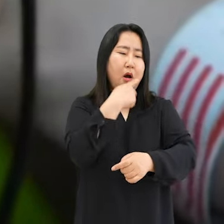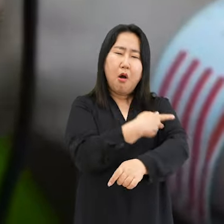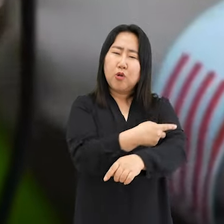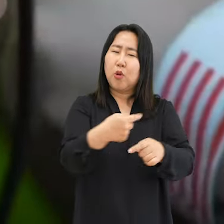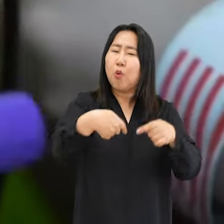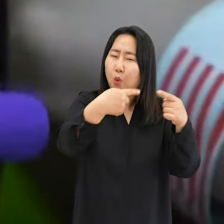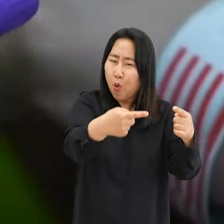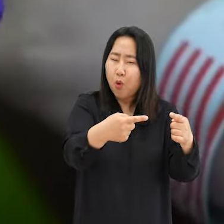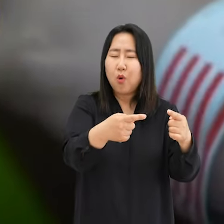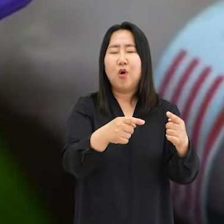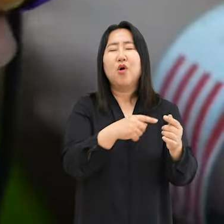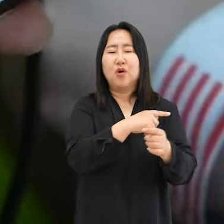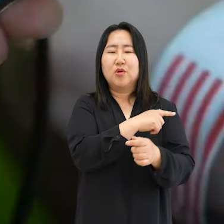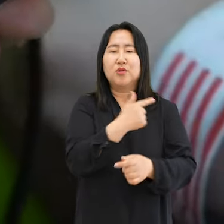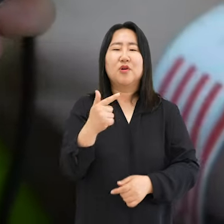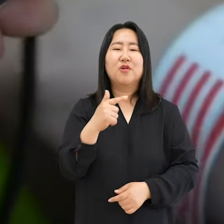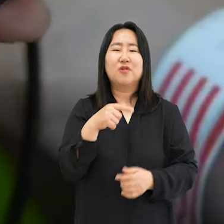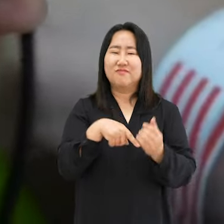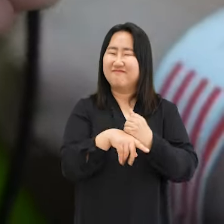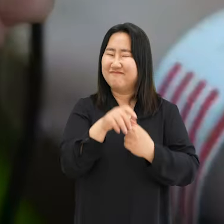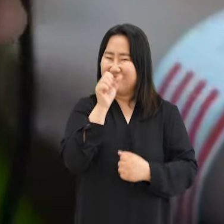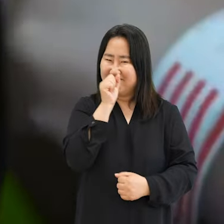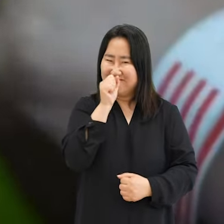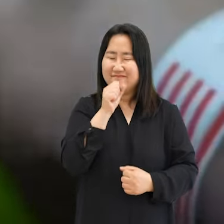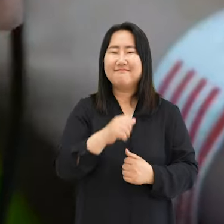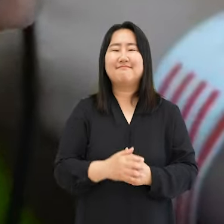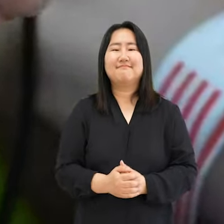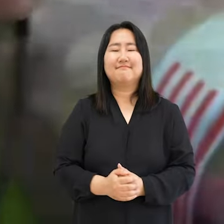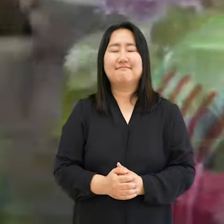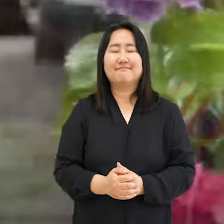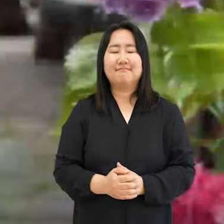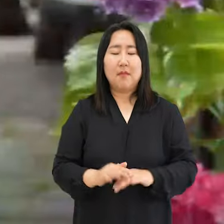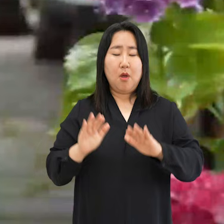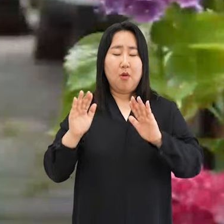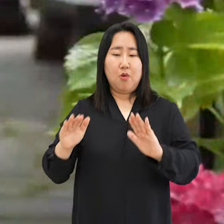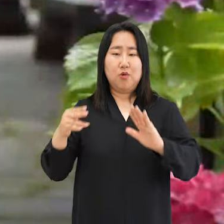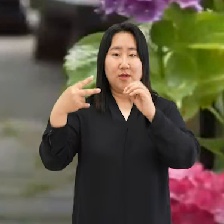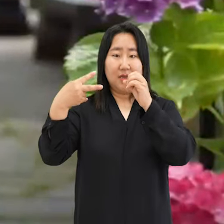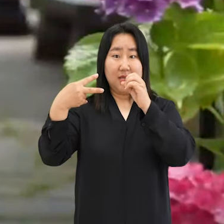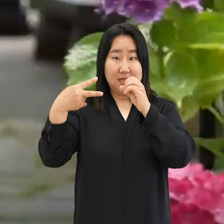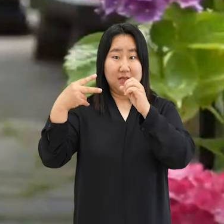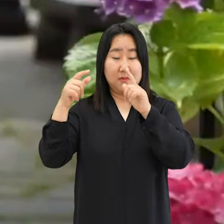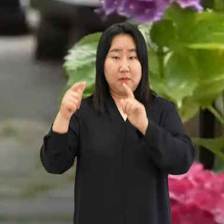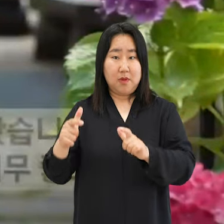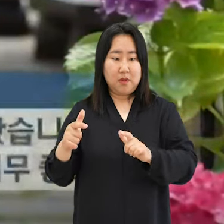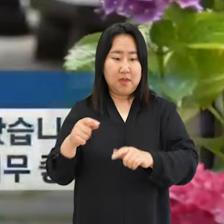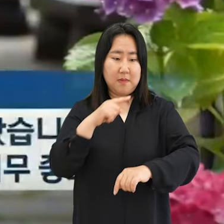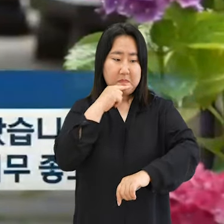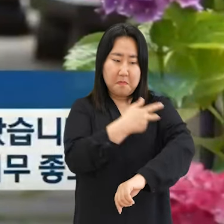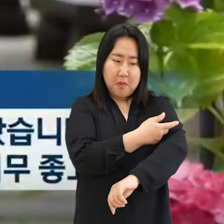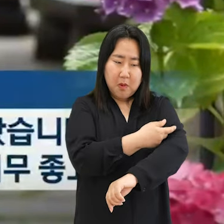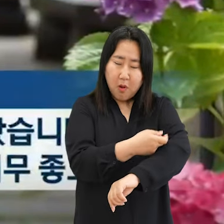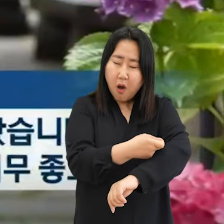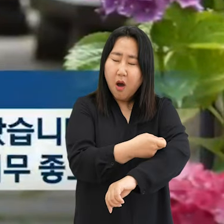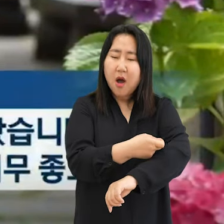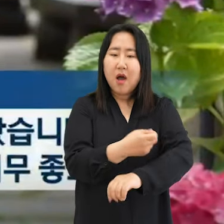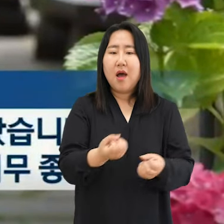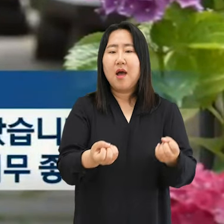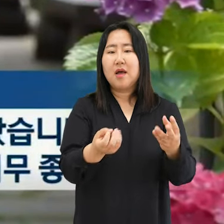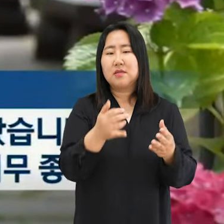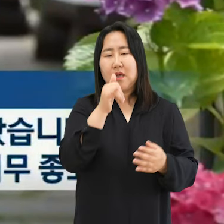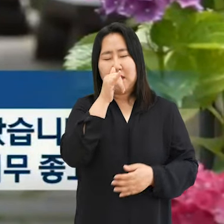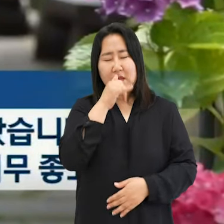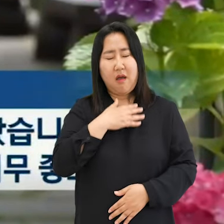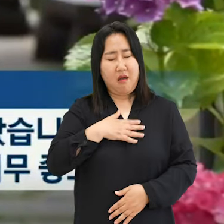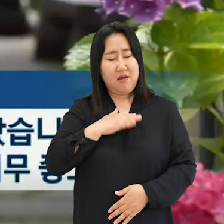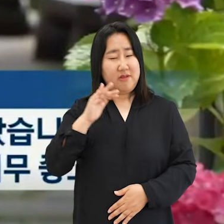헌혈 동참이 이어지면서 더 큰 의미를 더했습니다. 오늘 안덕면에 순우름 헌혈 건강 행사가 있다고